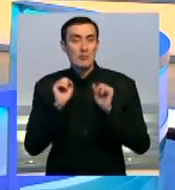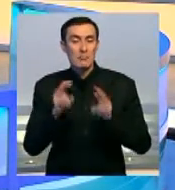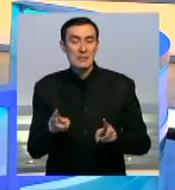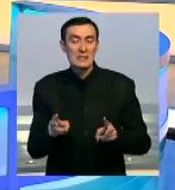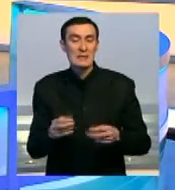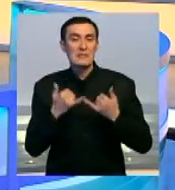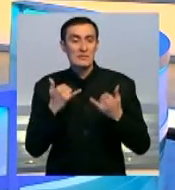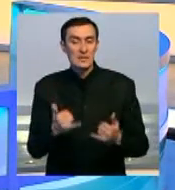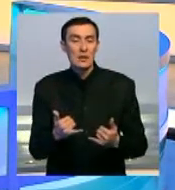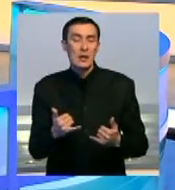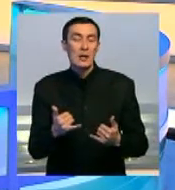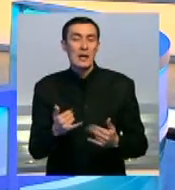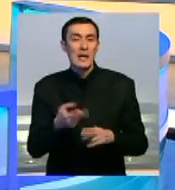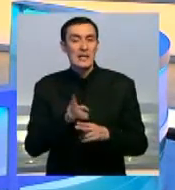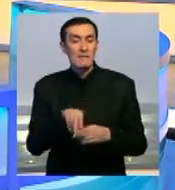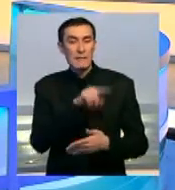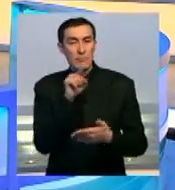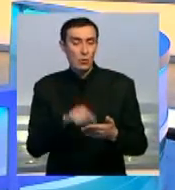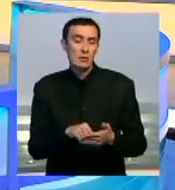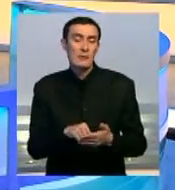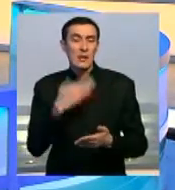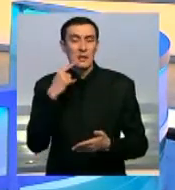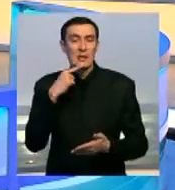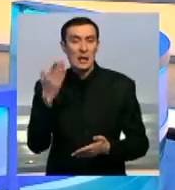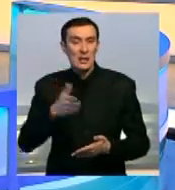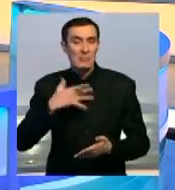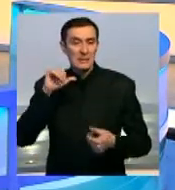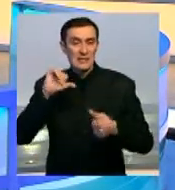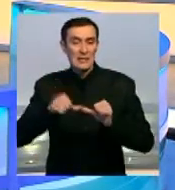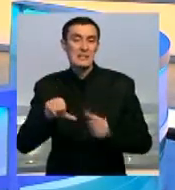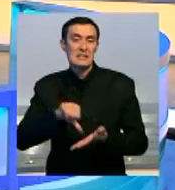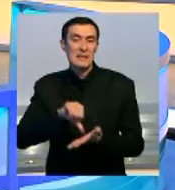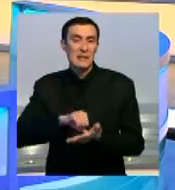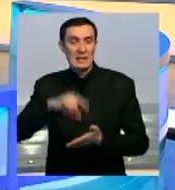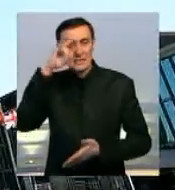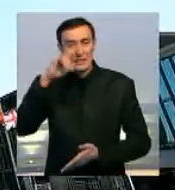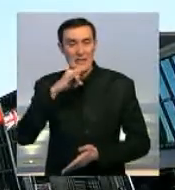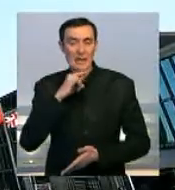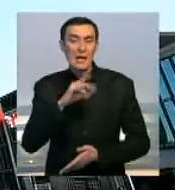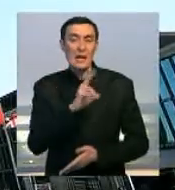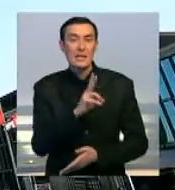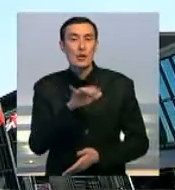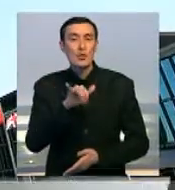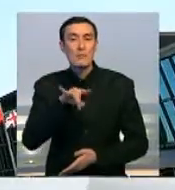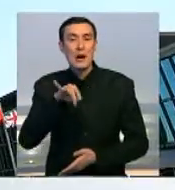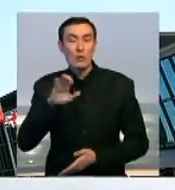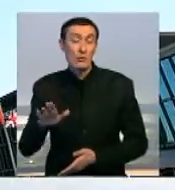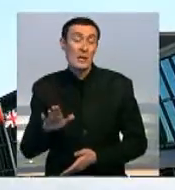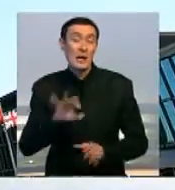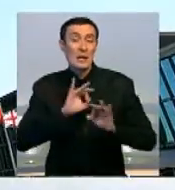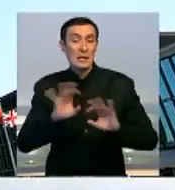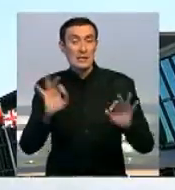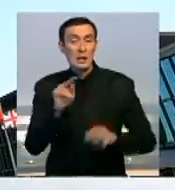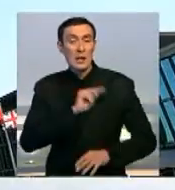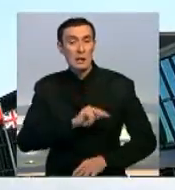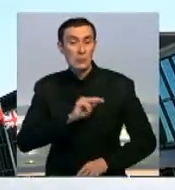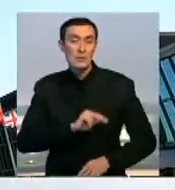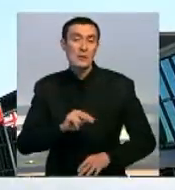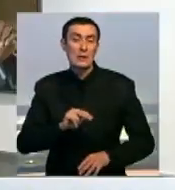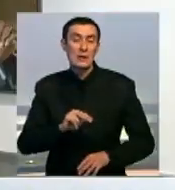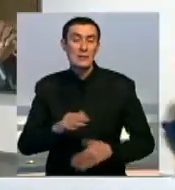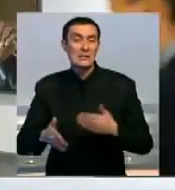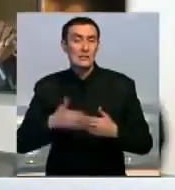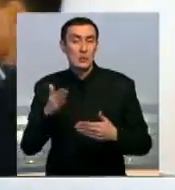этим важным вопросам угрозы мира. Основным докладчиком стал постоянный представитель Казахстана при ООН Кайрат Умаров. Он рассказал о